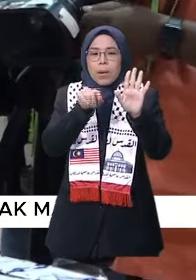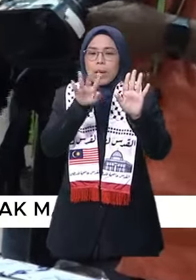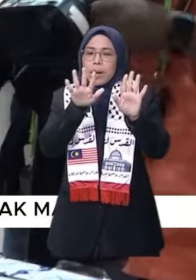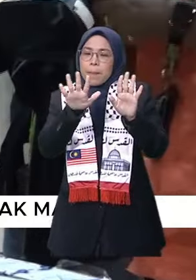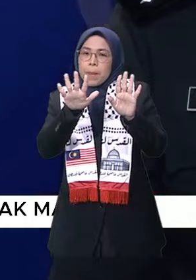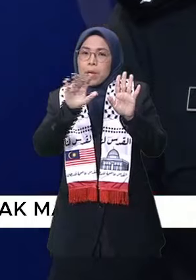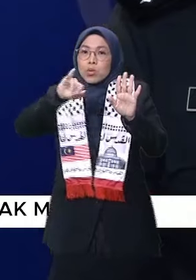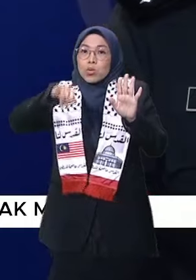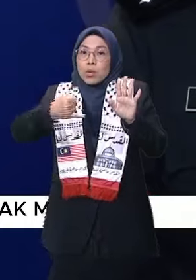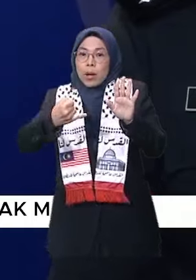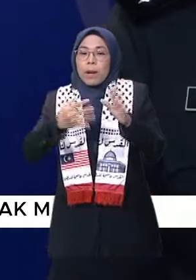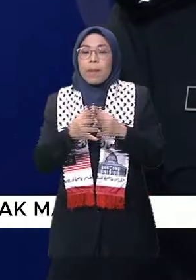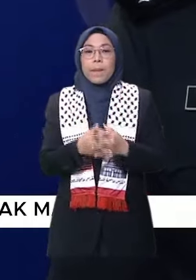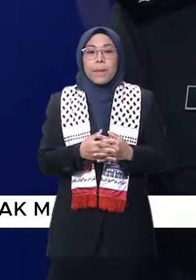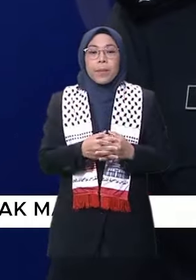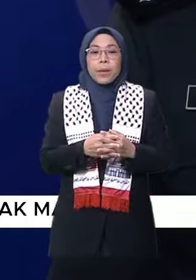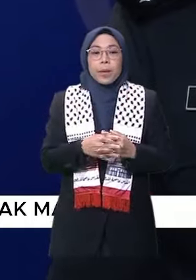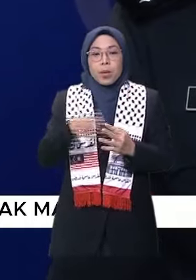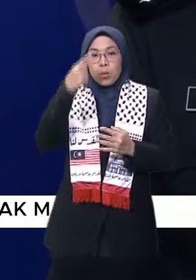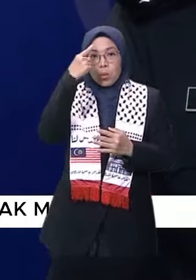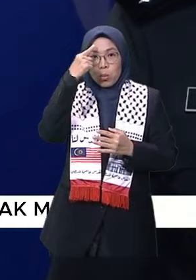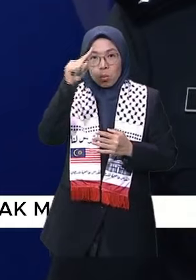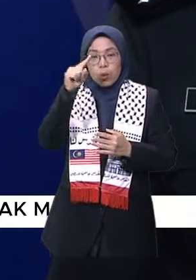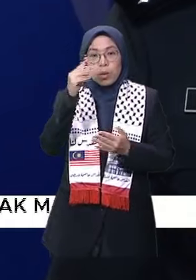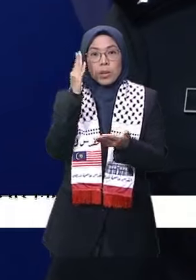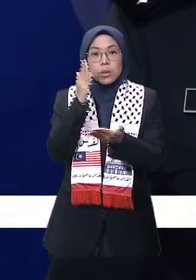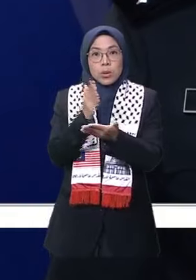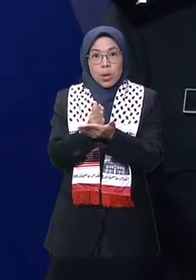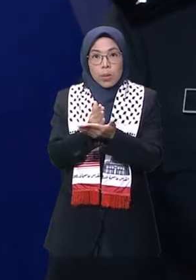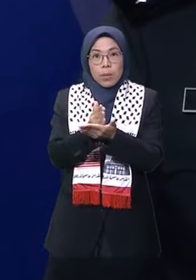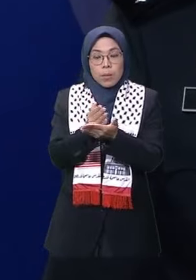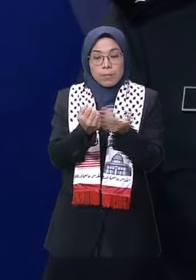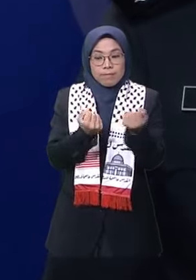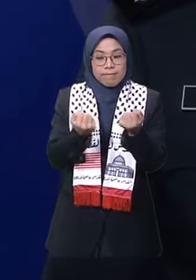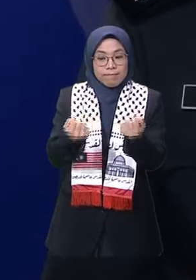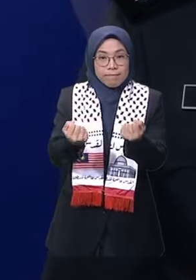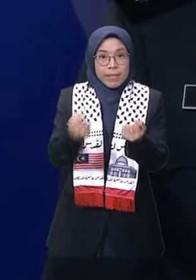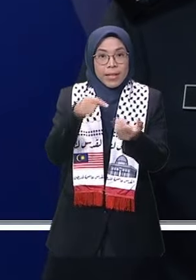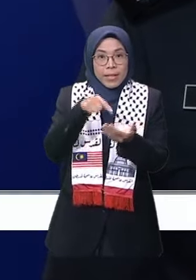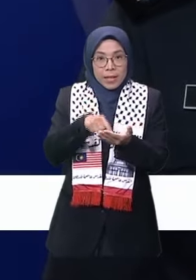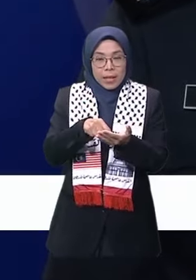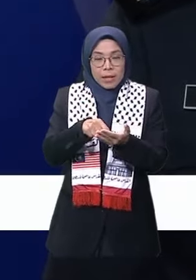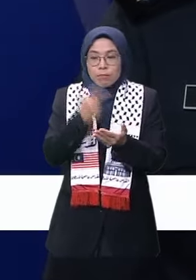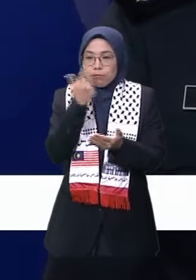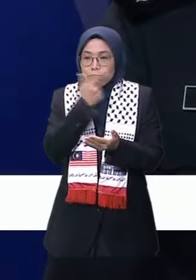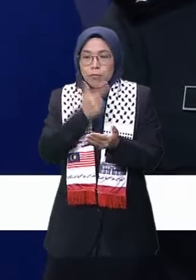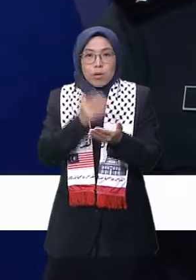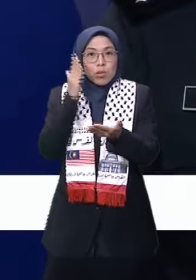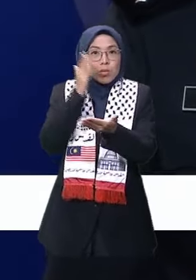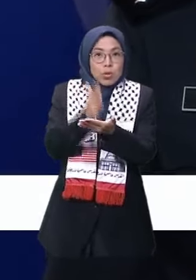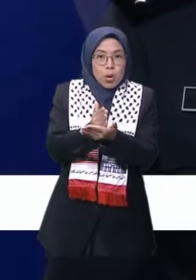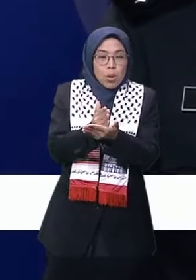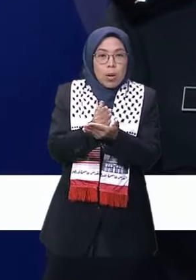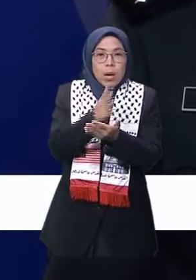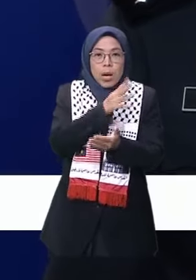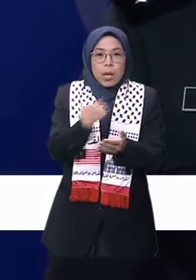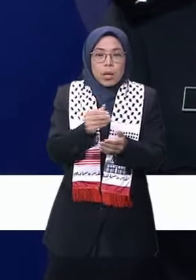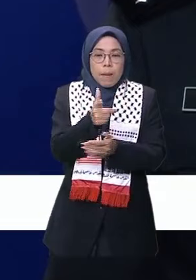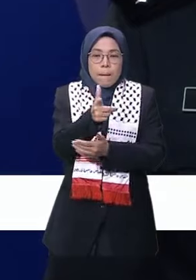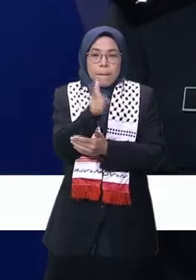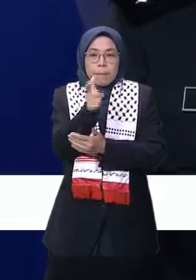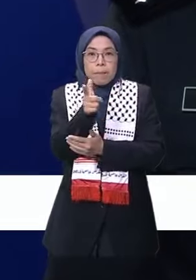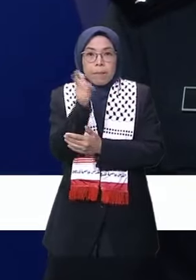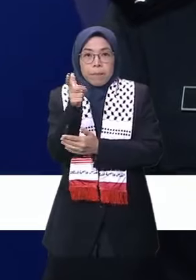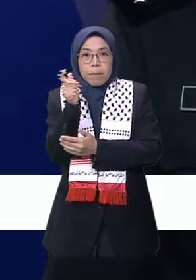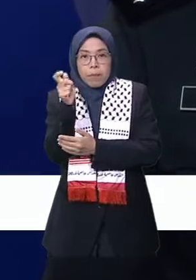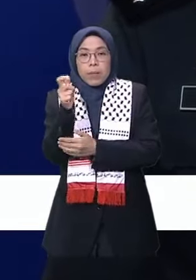juta dalam usaha untuk memerhentikan kenderaan tersebut suspek angan berhenti dan kemudian melepaskan beberapa Das